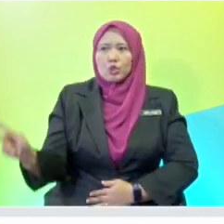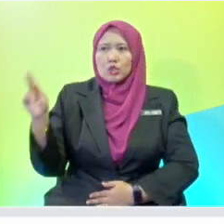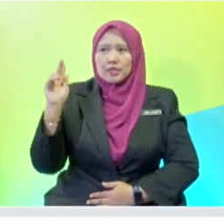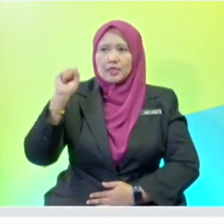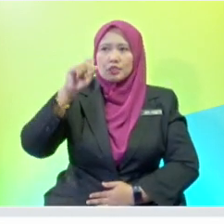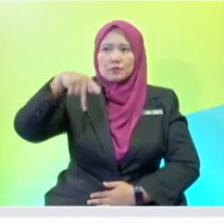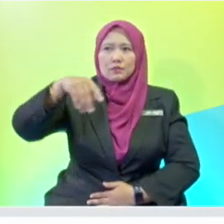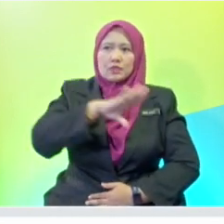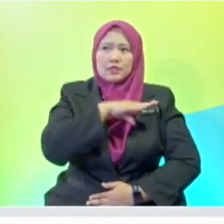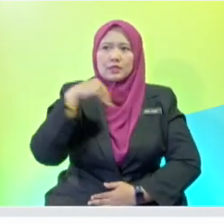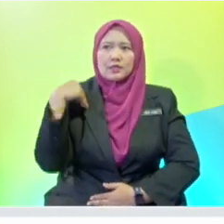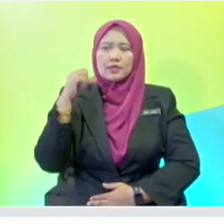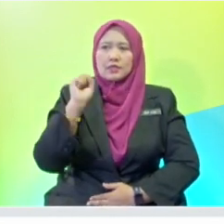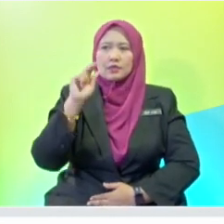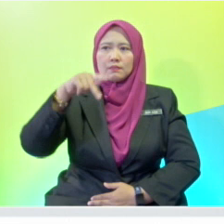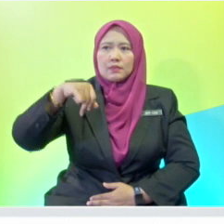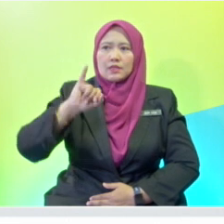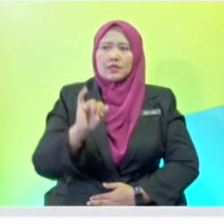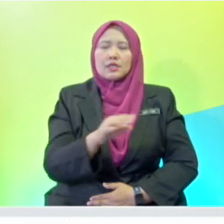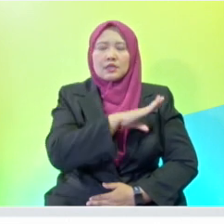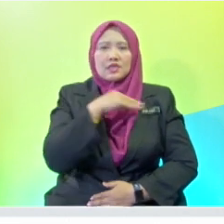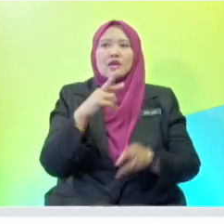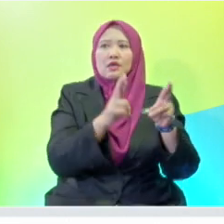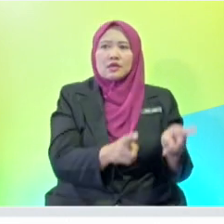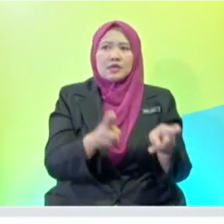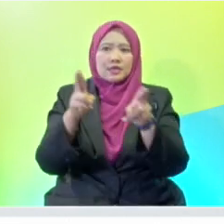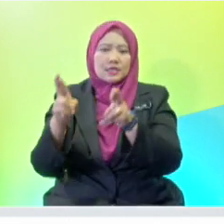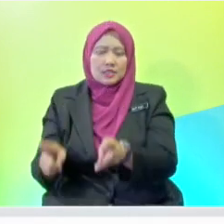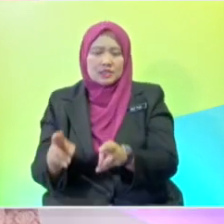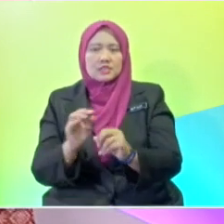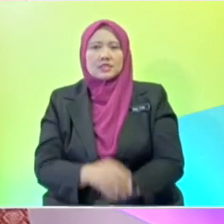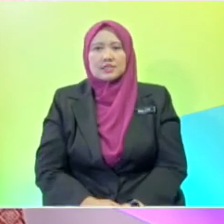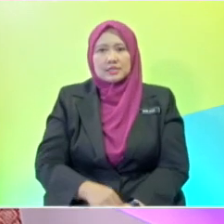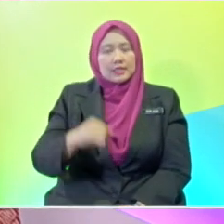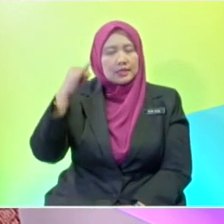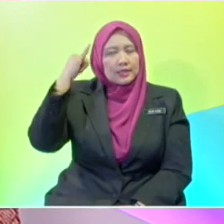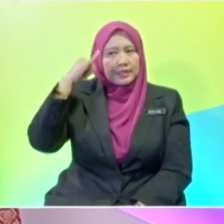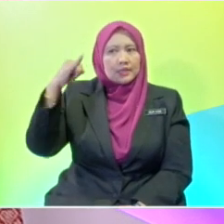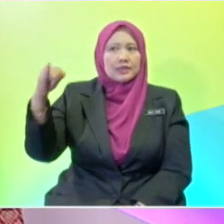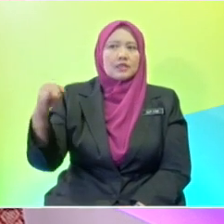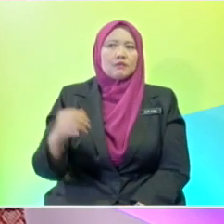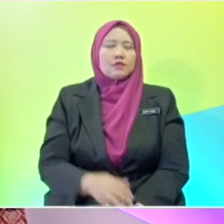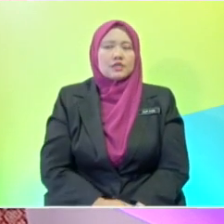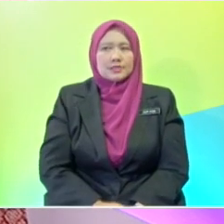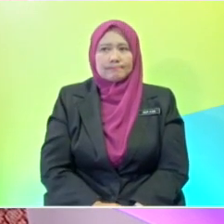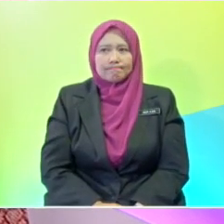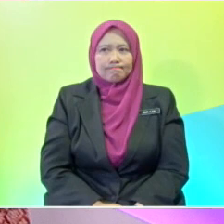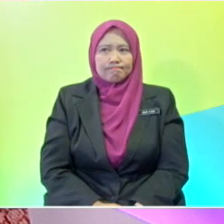juga merancang intervensi bagi murid-murid yang memerlukan penambah baikan dalam pembelajaran